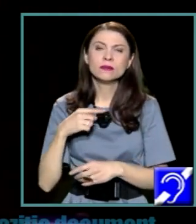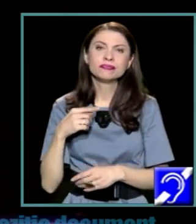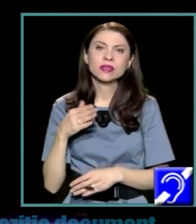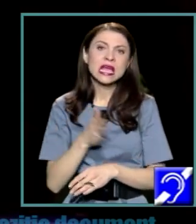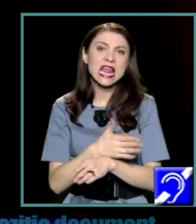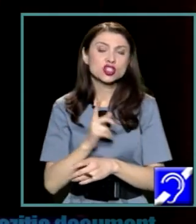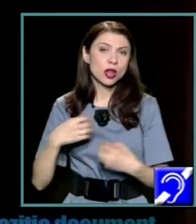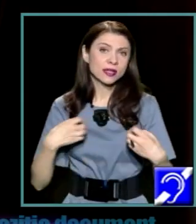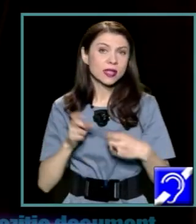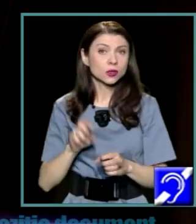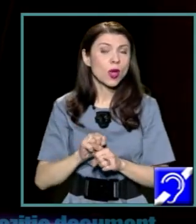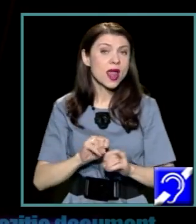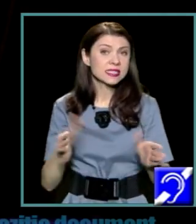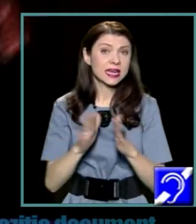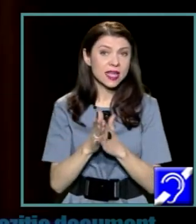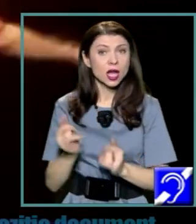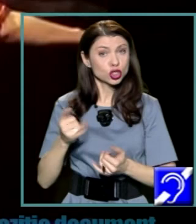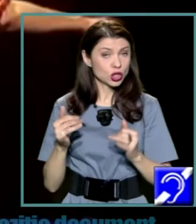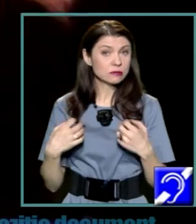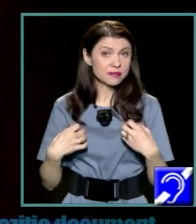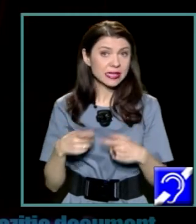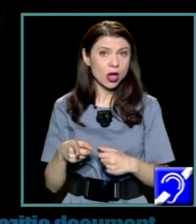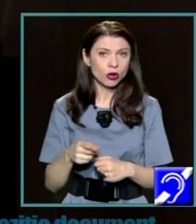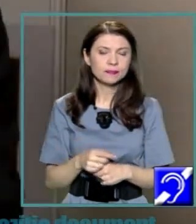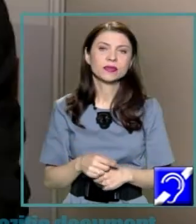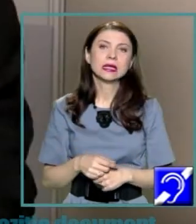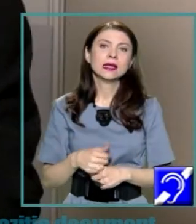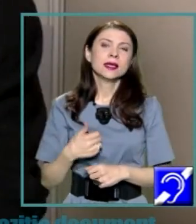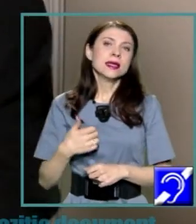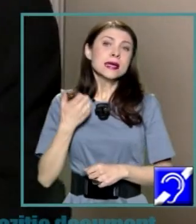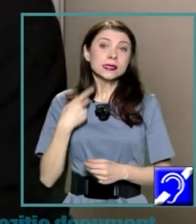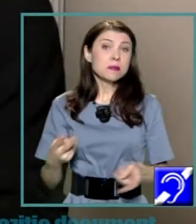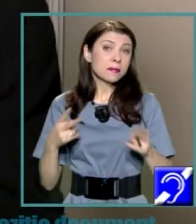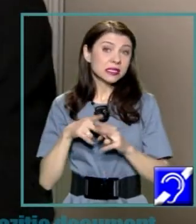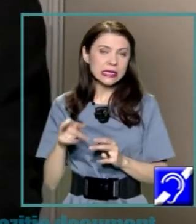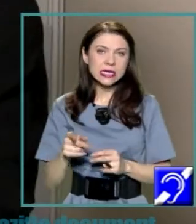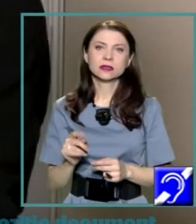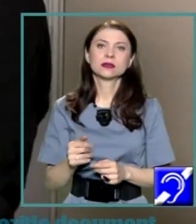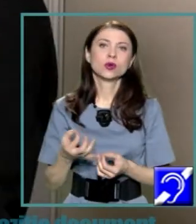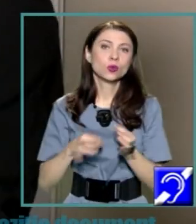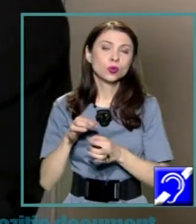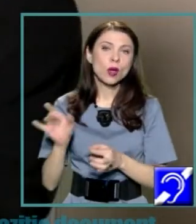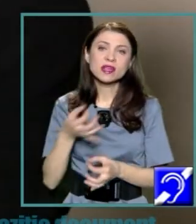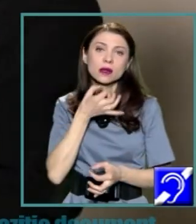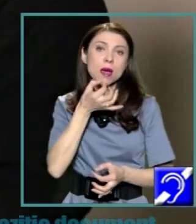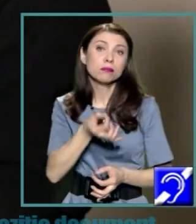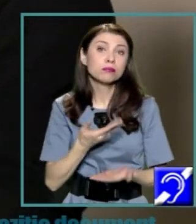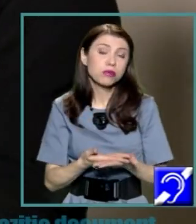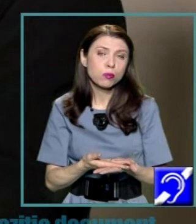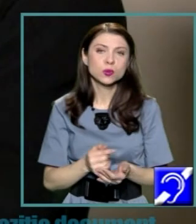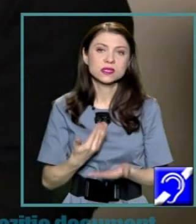de carte, ai și câteva spectacole. În momentul în care m-am întâlnit cu Marina Constantinescu și mi-a propus această